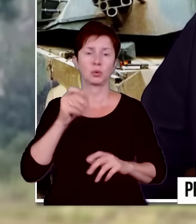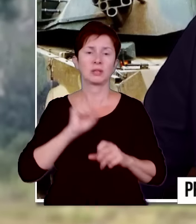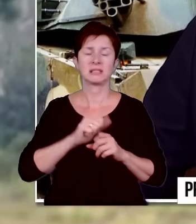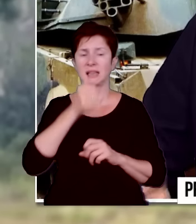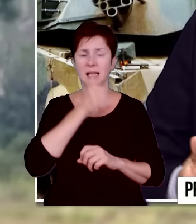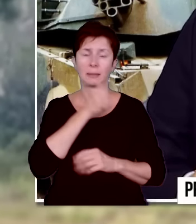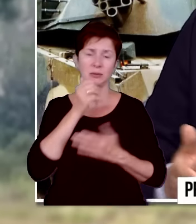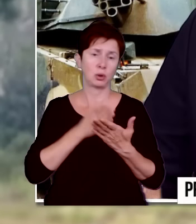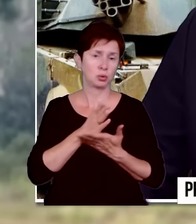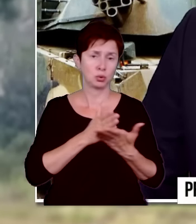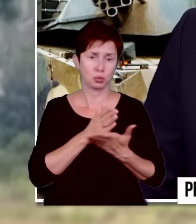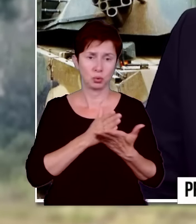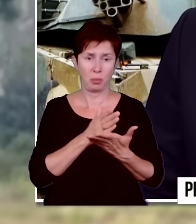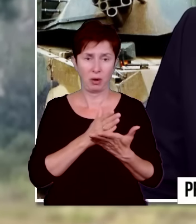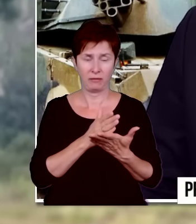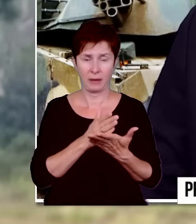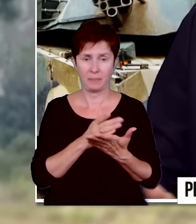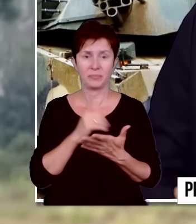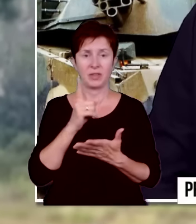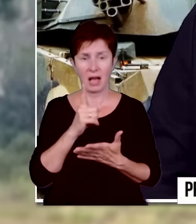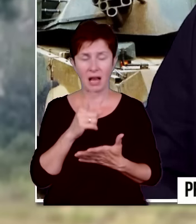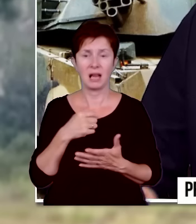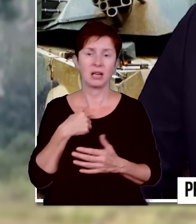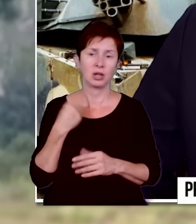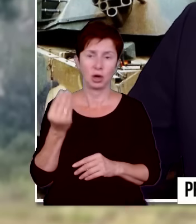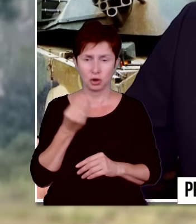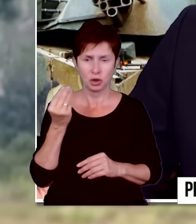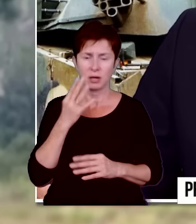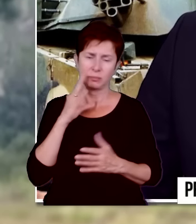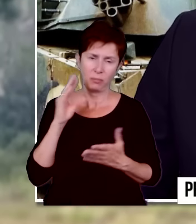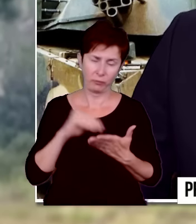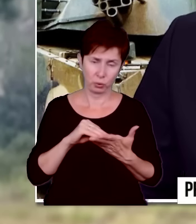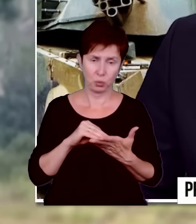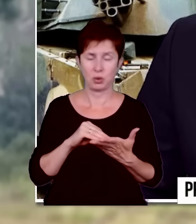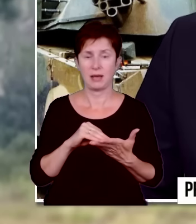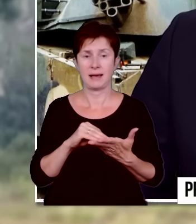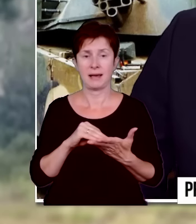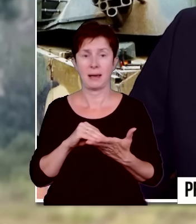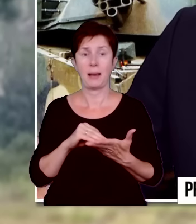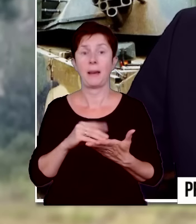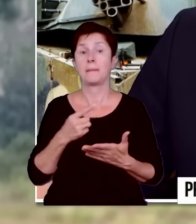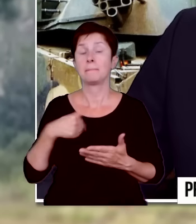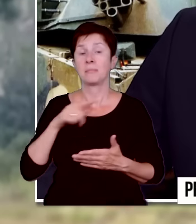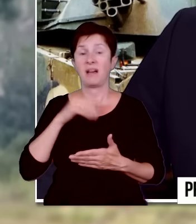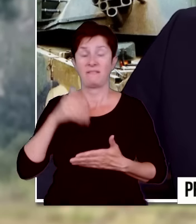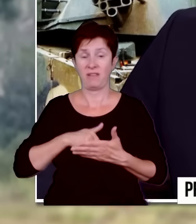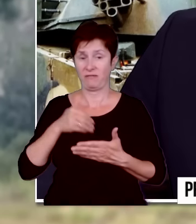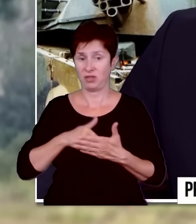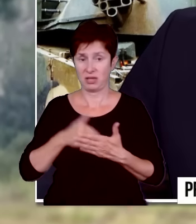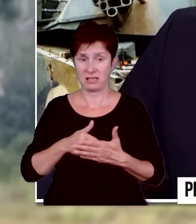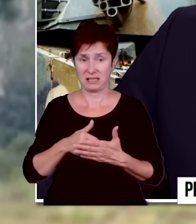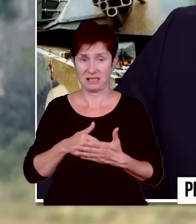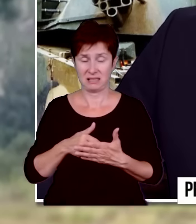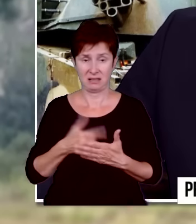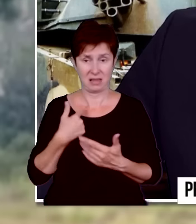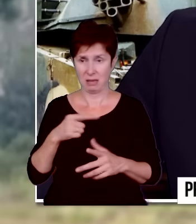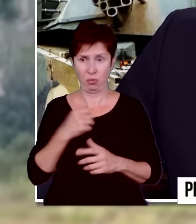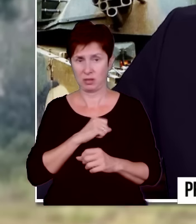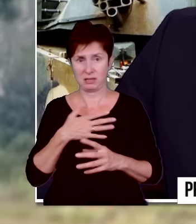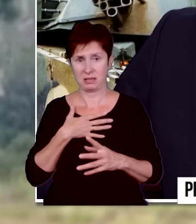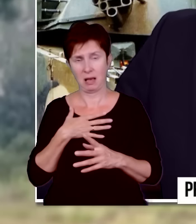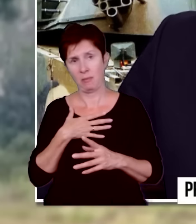ale to jednak jeszcze raz mogę powtórzyć tą tezę na pewno my wewnętrznie sami siebie nie przekonywali do cięć w